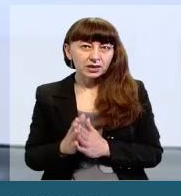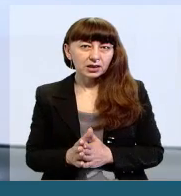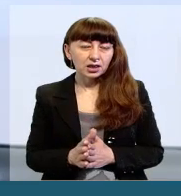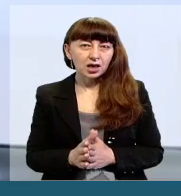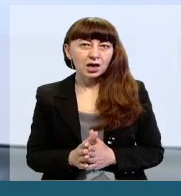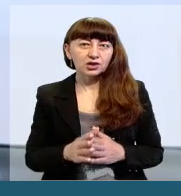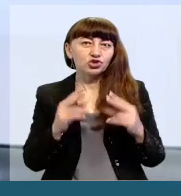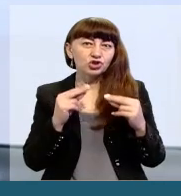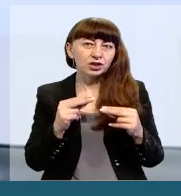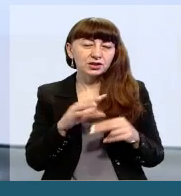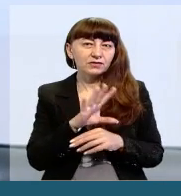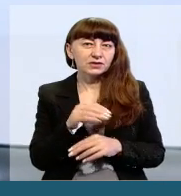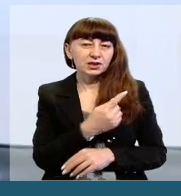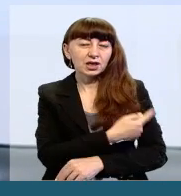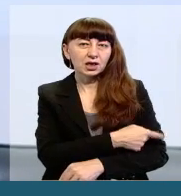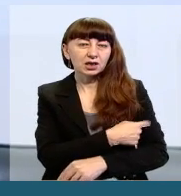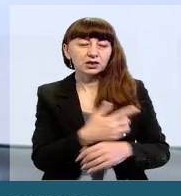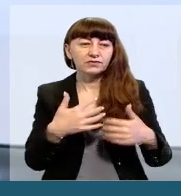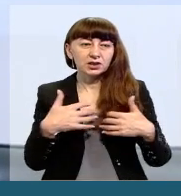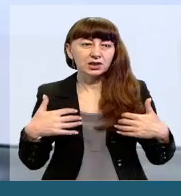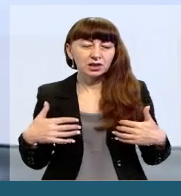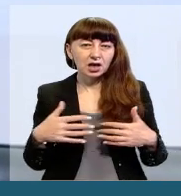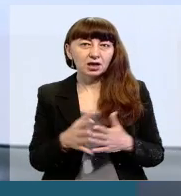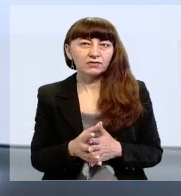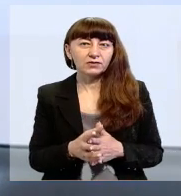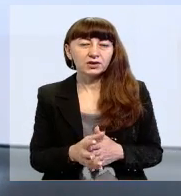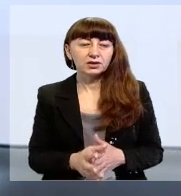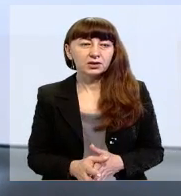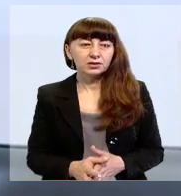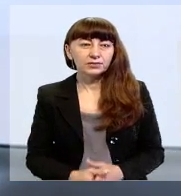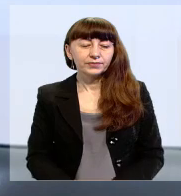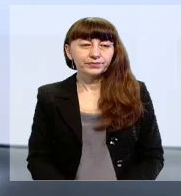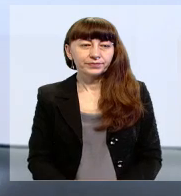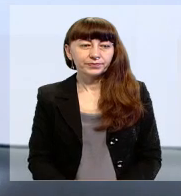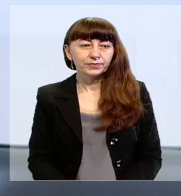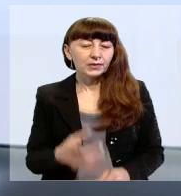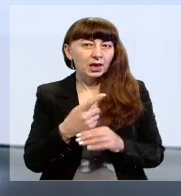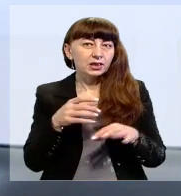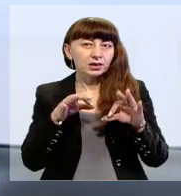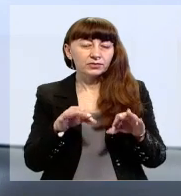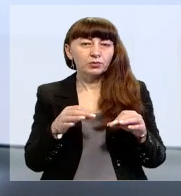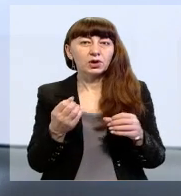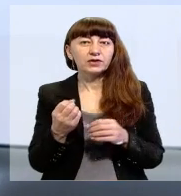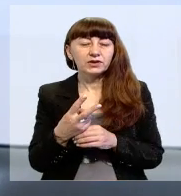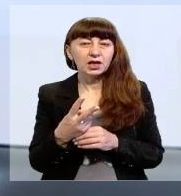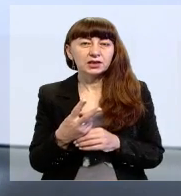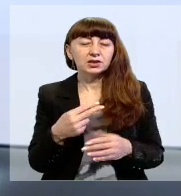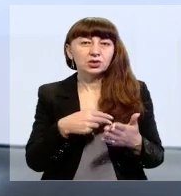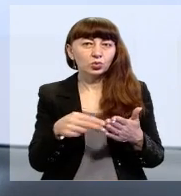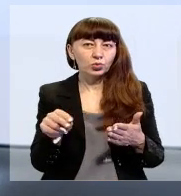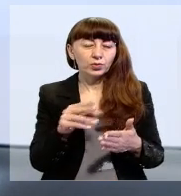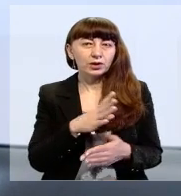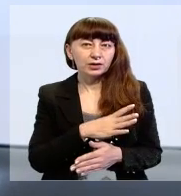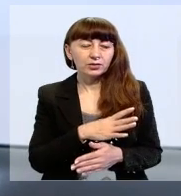Данные автомобили необходимы для оперативного решения. Бұл көліктер жедел қызмет көрсету кезінде өте